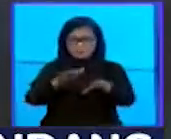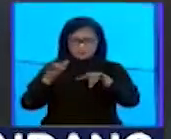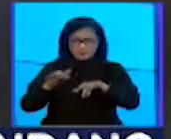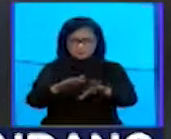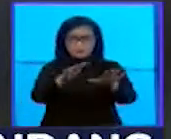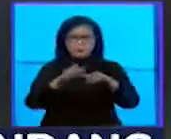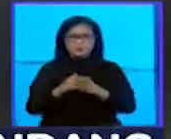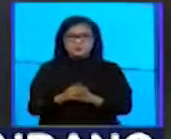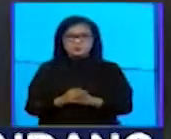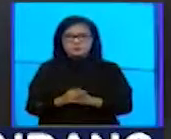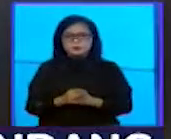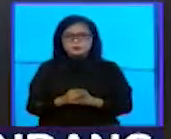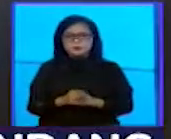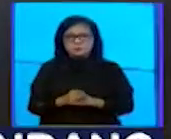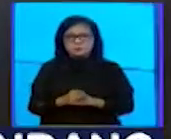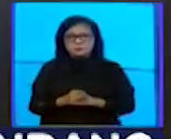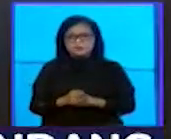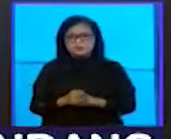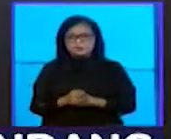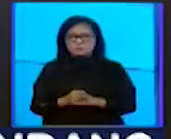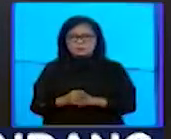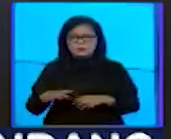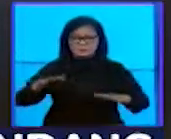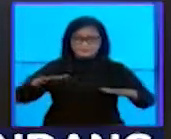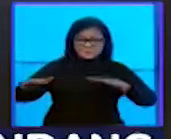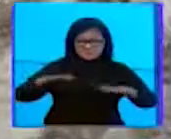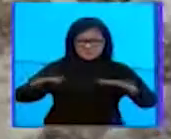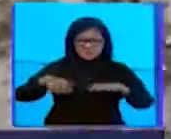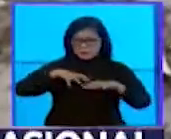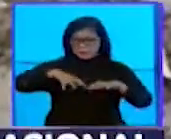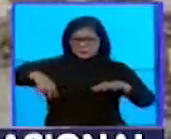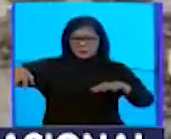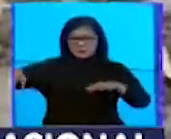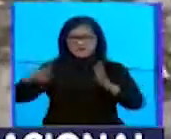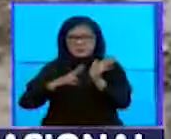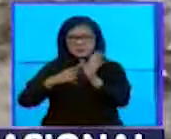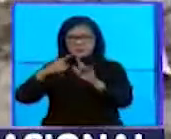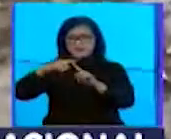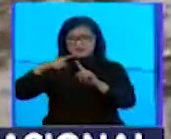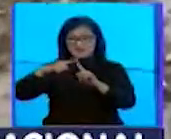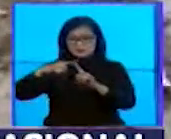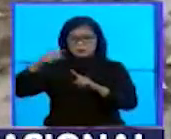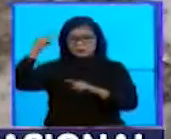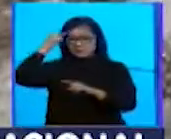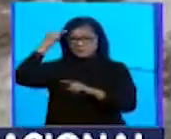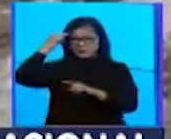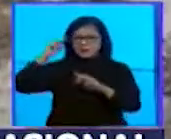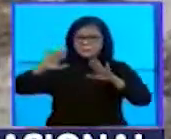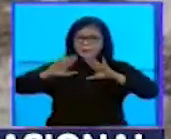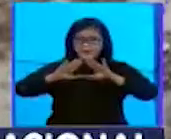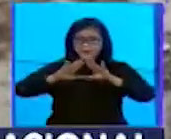Flores Timur. Menanggapi bencana yang terjadi di sejumlah wilayah di Nusa Tenggara Timur, Kepala BNPB Doni Monardo